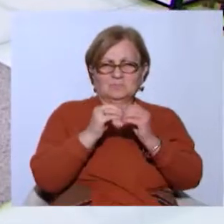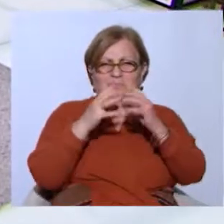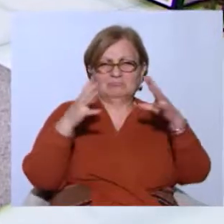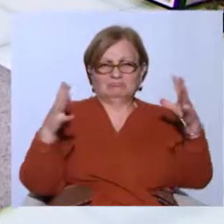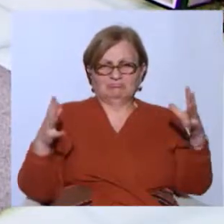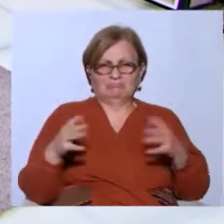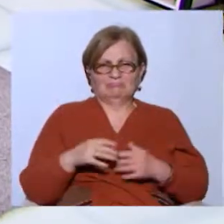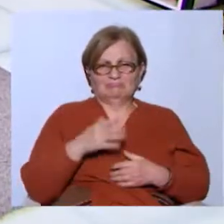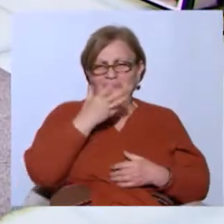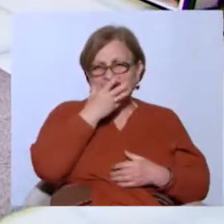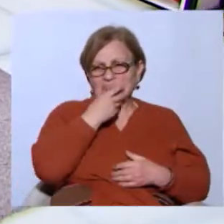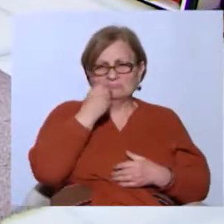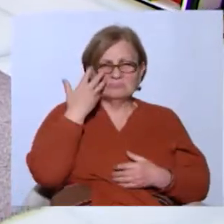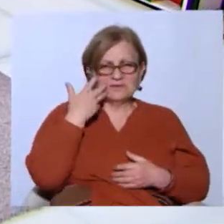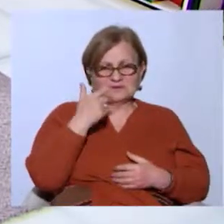აჰა.